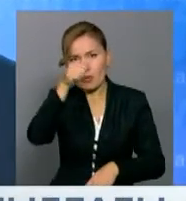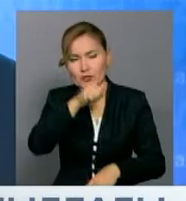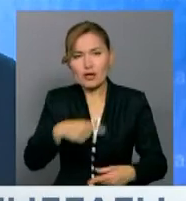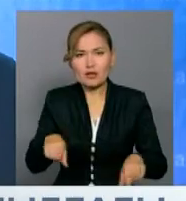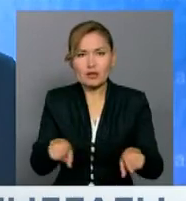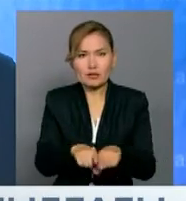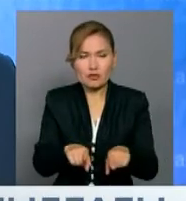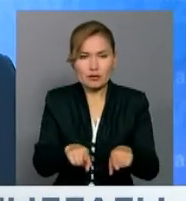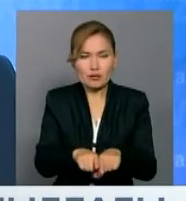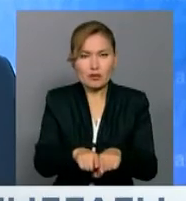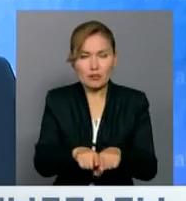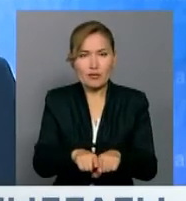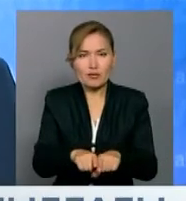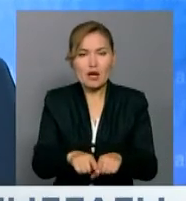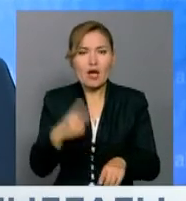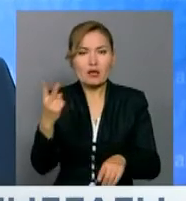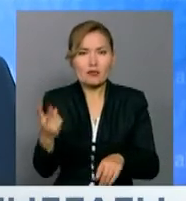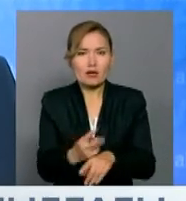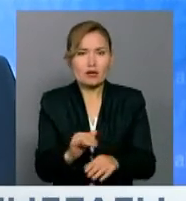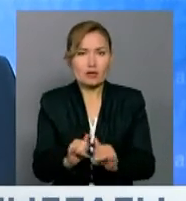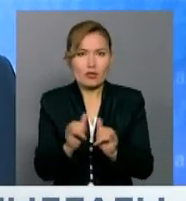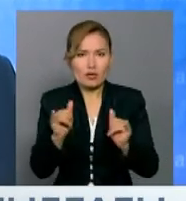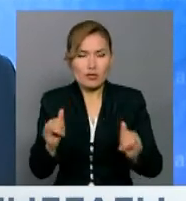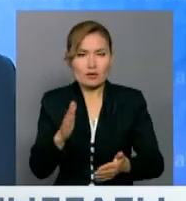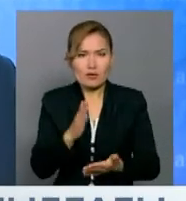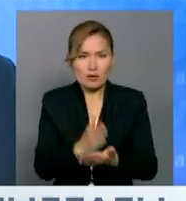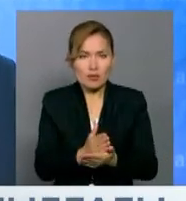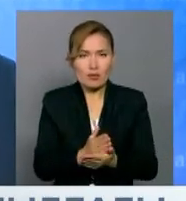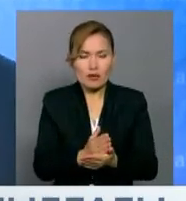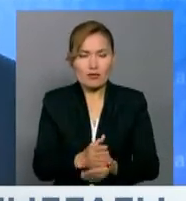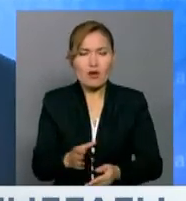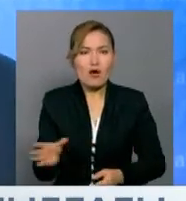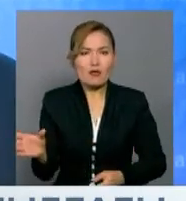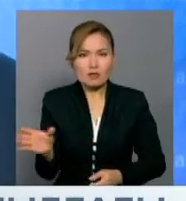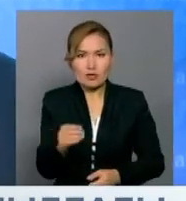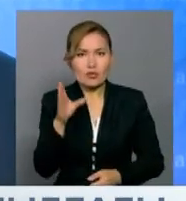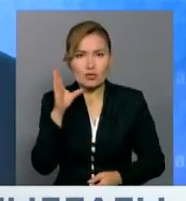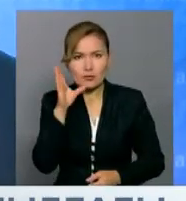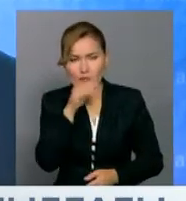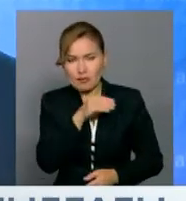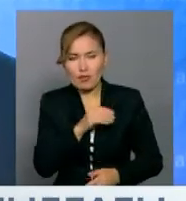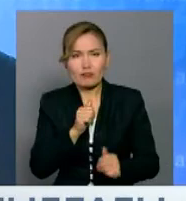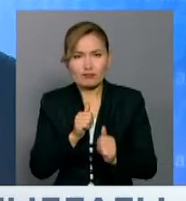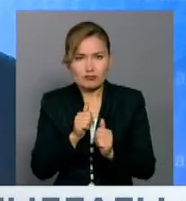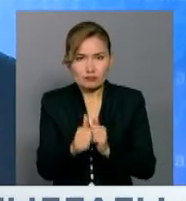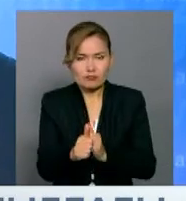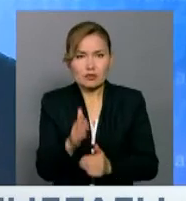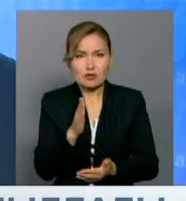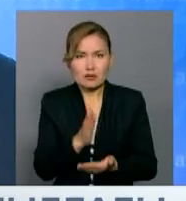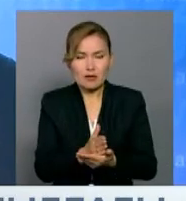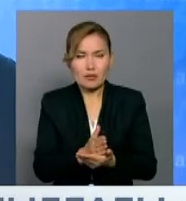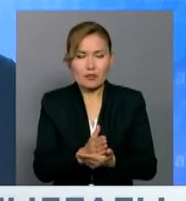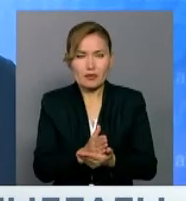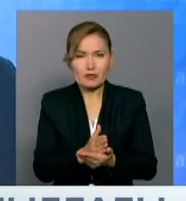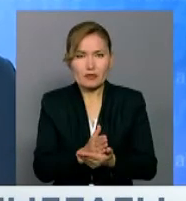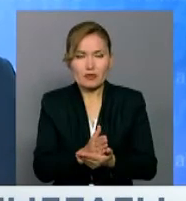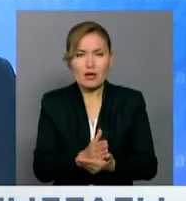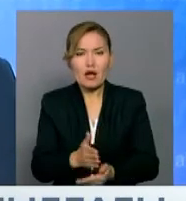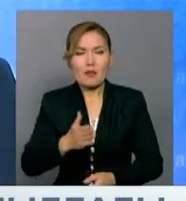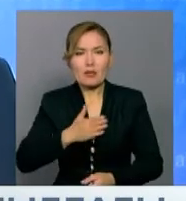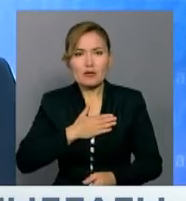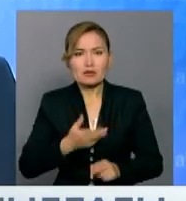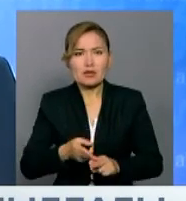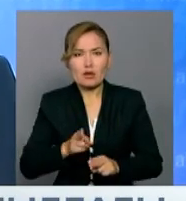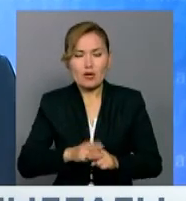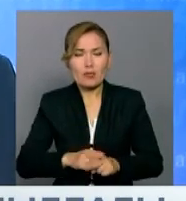жылдың деңгейіне қарағанда едәуір жоғары. Ойдағыдай келе жатырмыз деп айтуға болады. Трансформацияны алатын болсақ, біздің